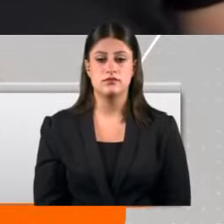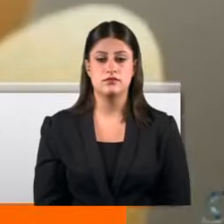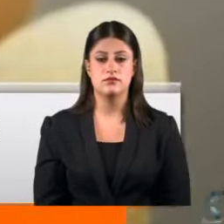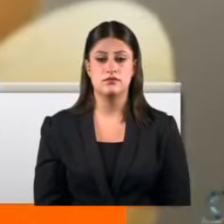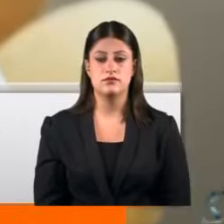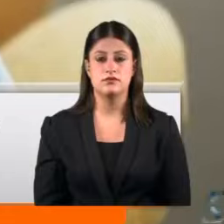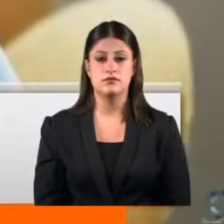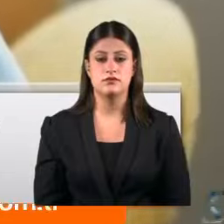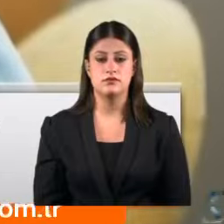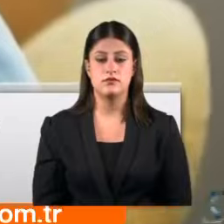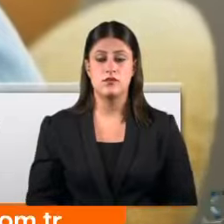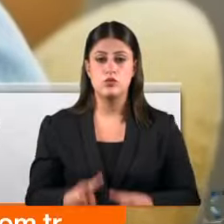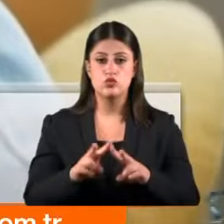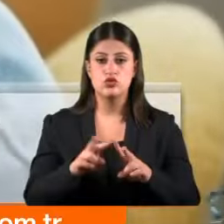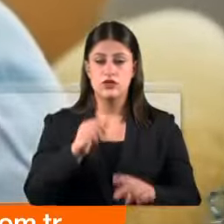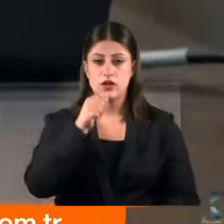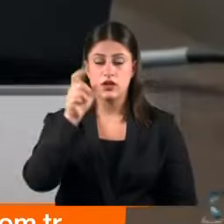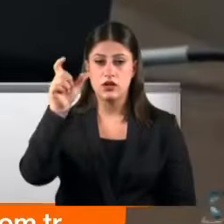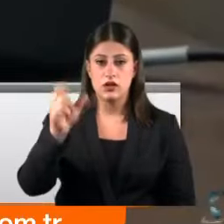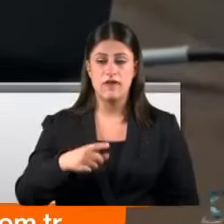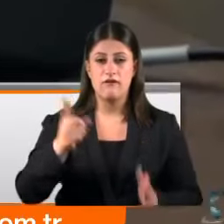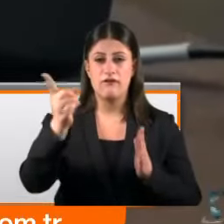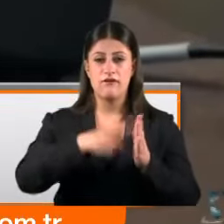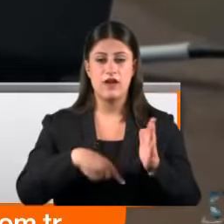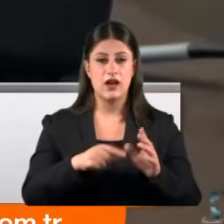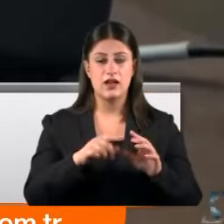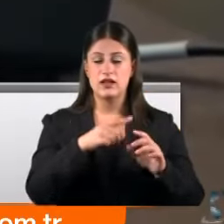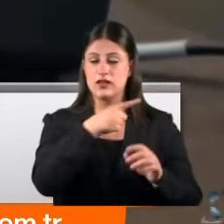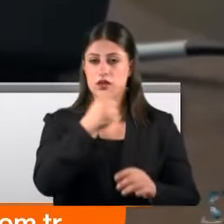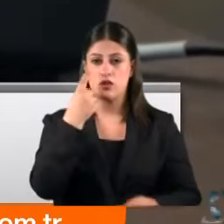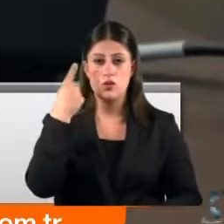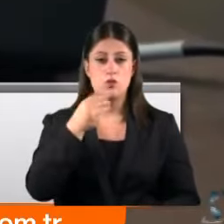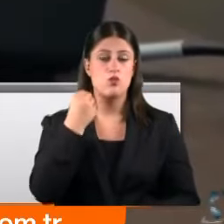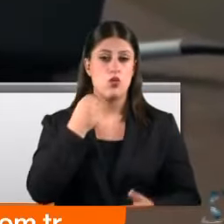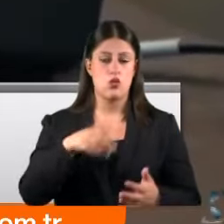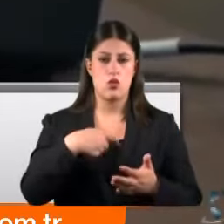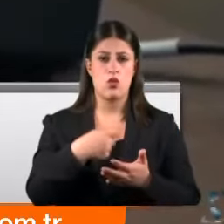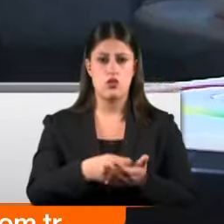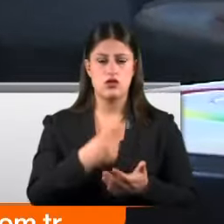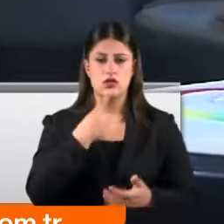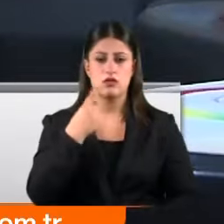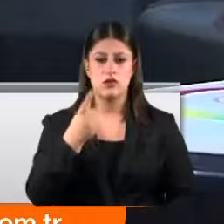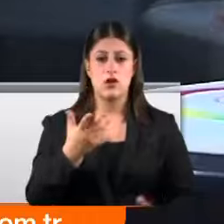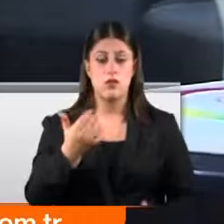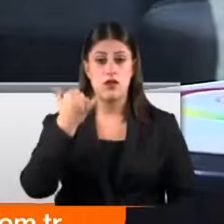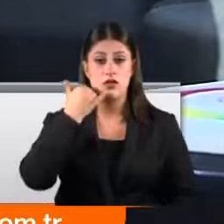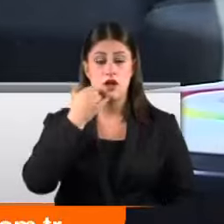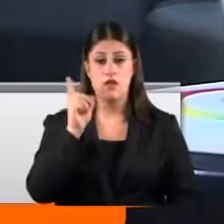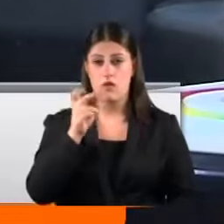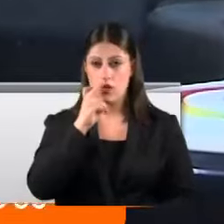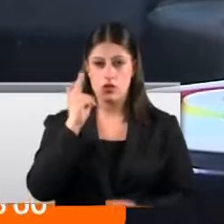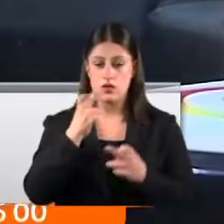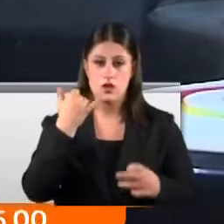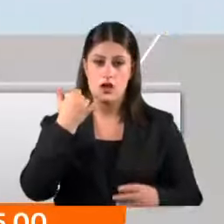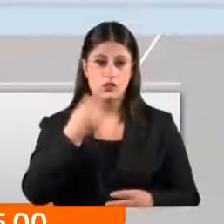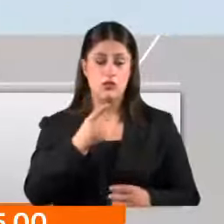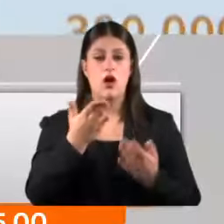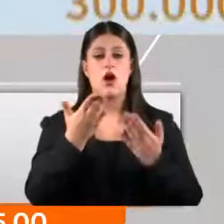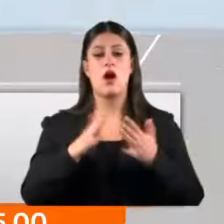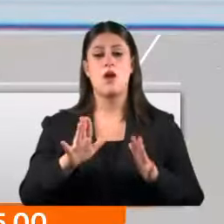dedi. Mustafa Özer de vergi dairesinden borcu ödeyeceğini söyledi ama telefonun ucundaki dolandırıcı kabul